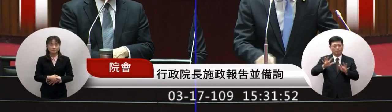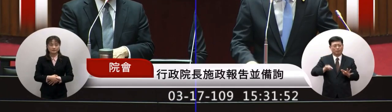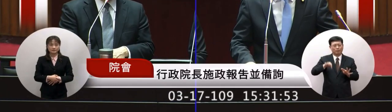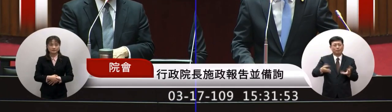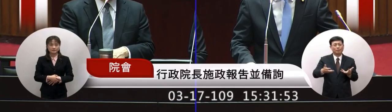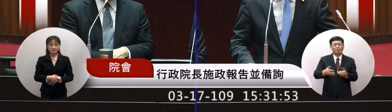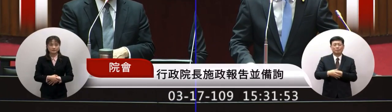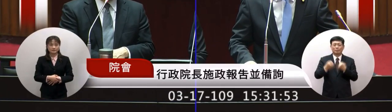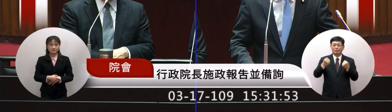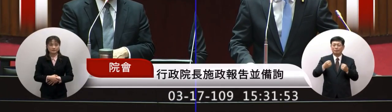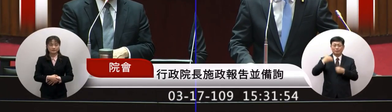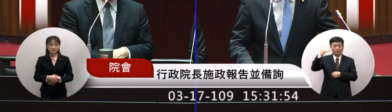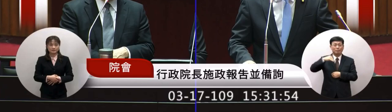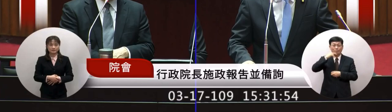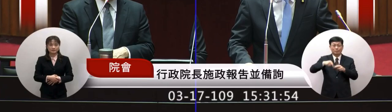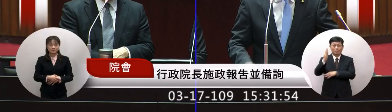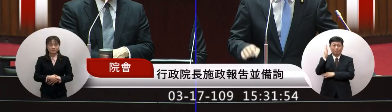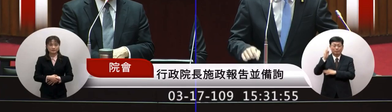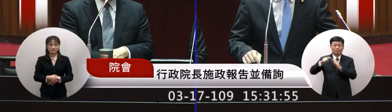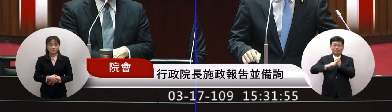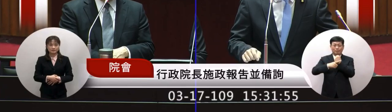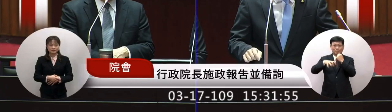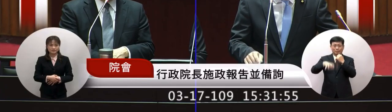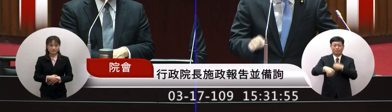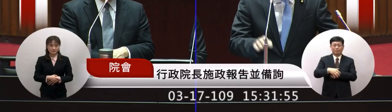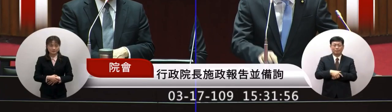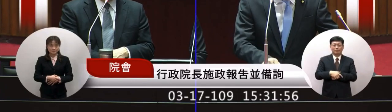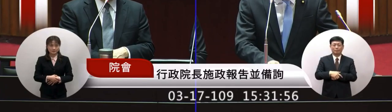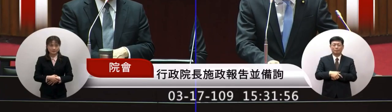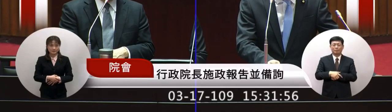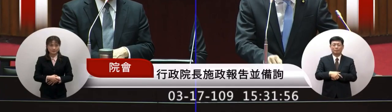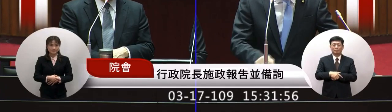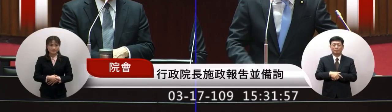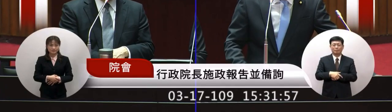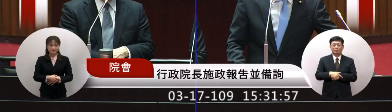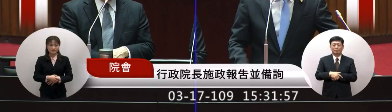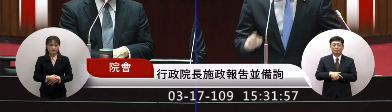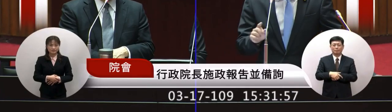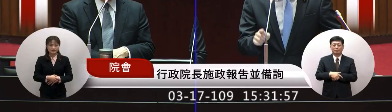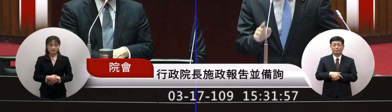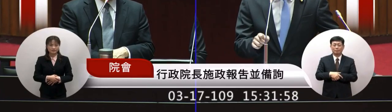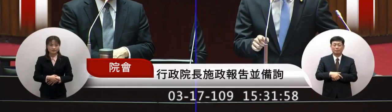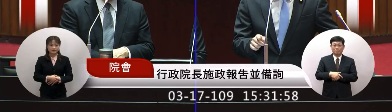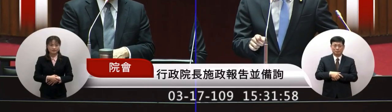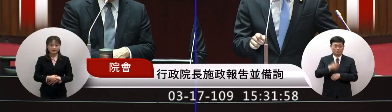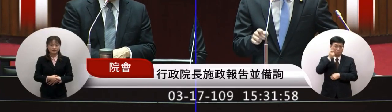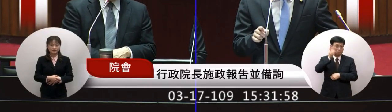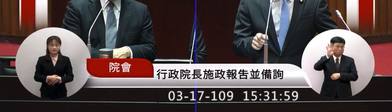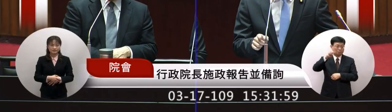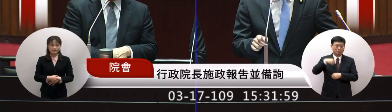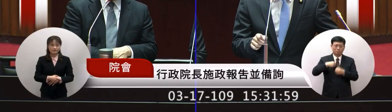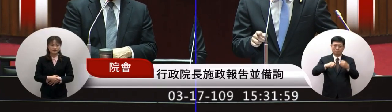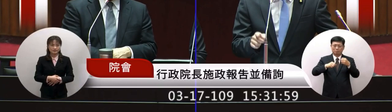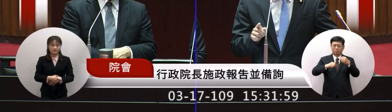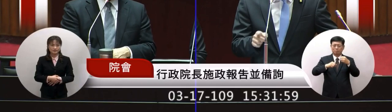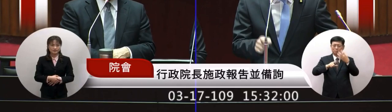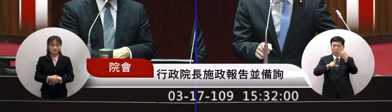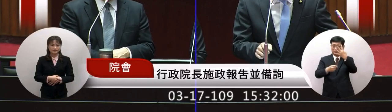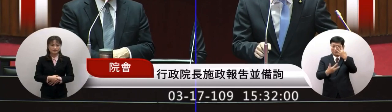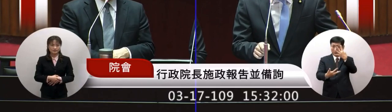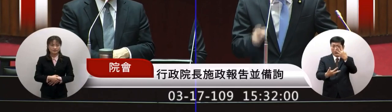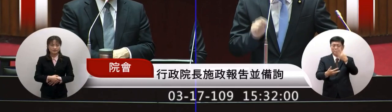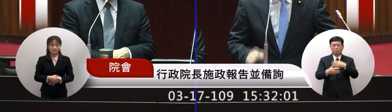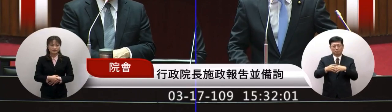呢，伫咧高等行政法院，高等行政法院，后个月八号，四月八